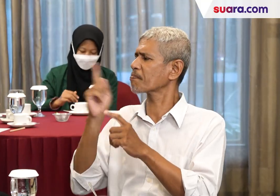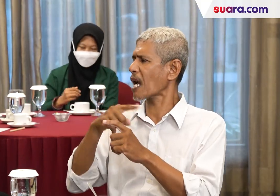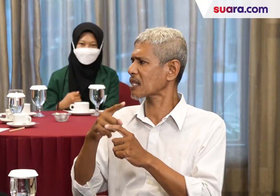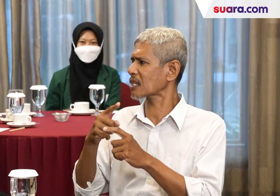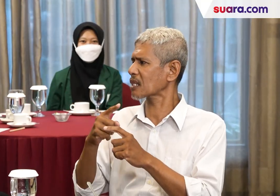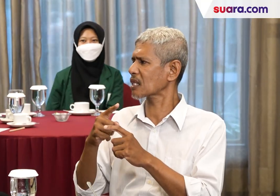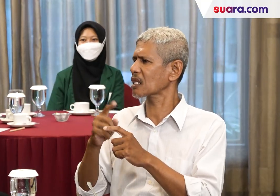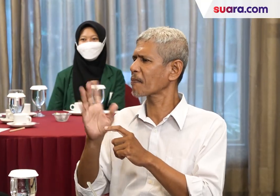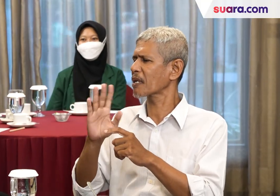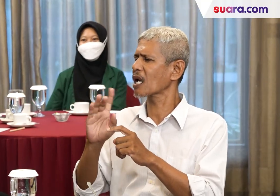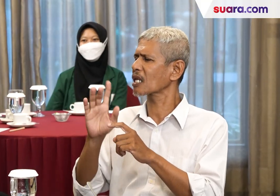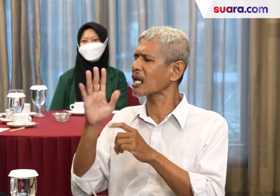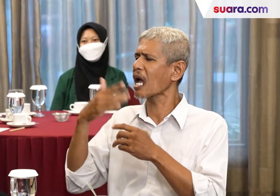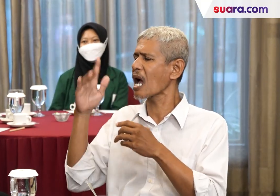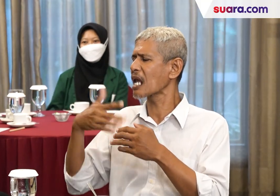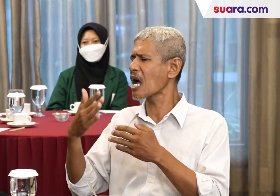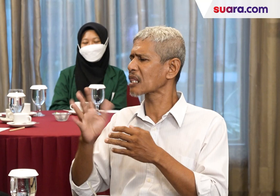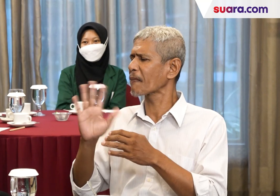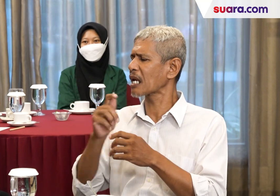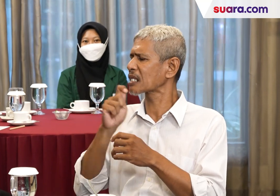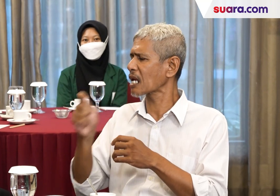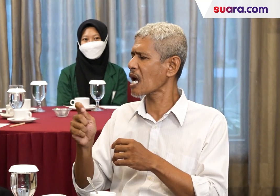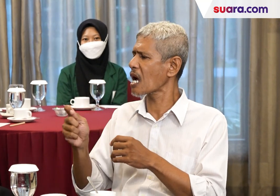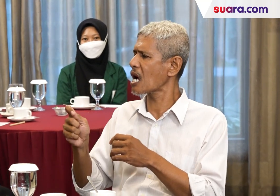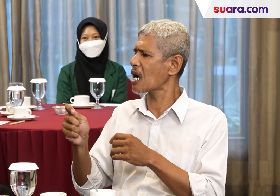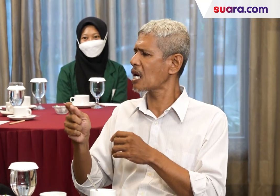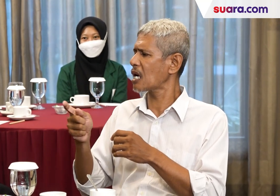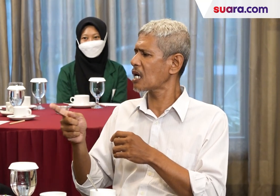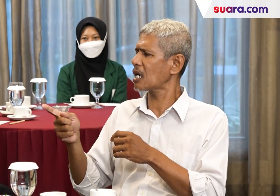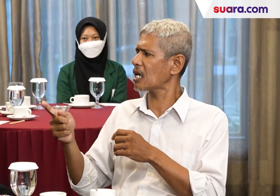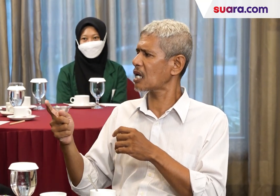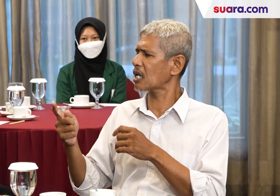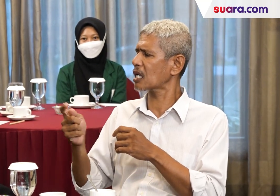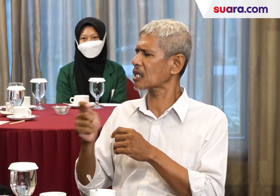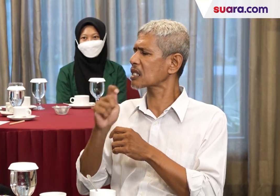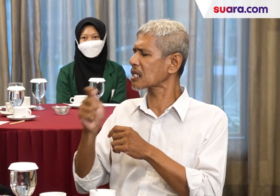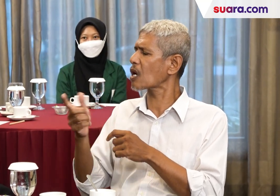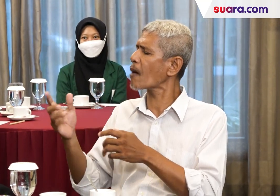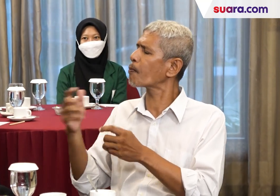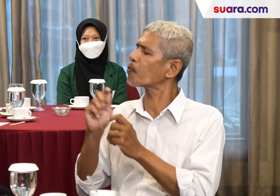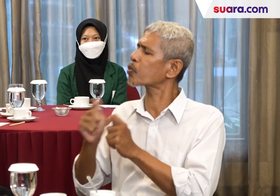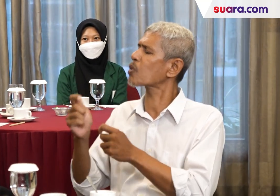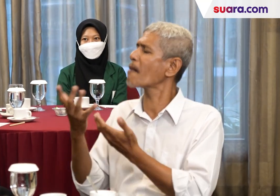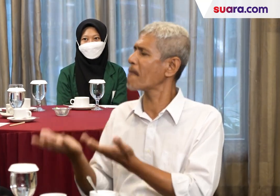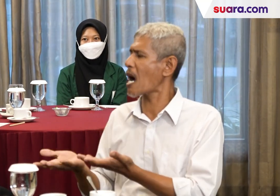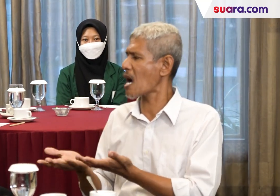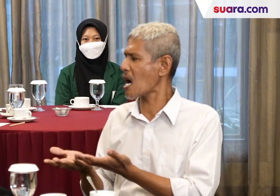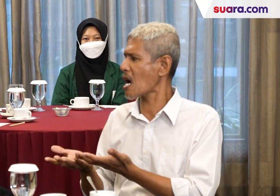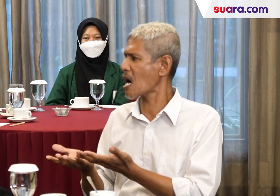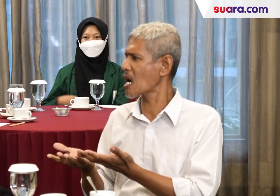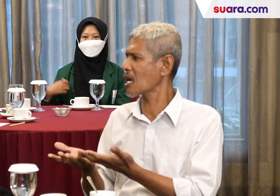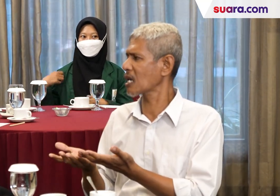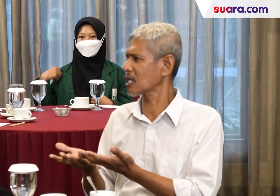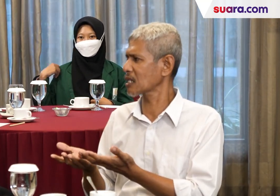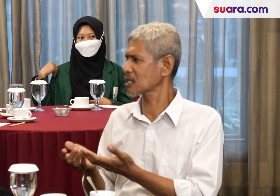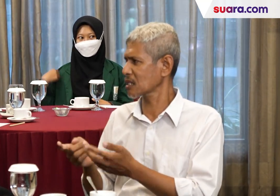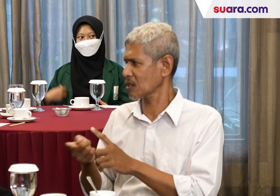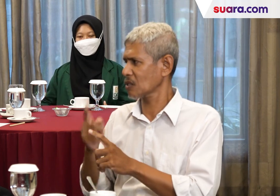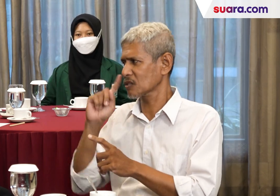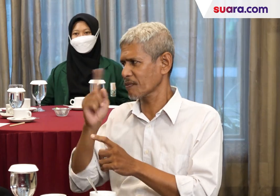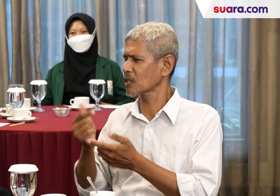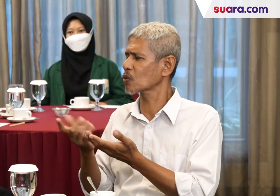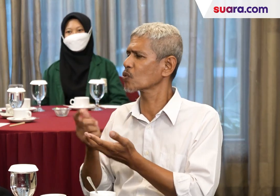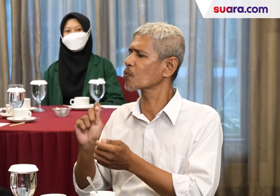penegak hukum itu masih belum bisa apa memahami atau memiliki kepedulian terhadap kebutuhan teman-teman